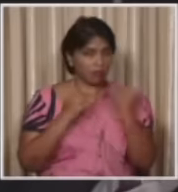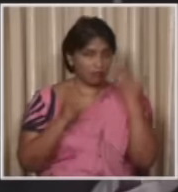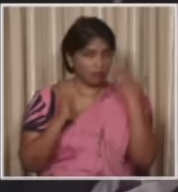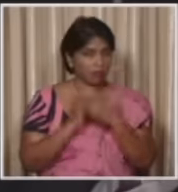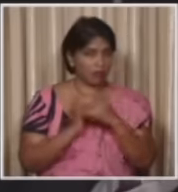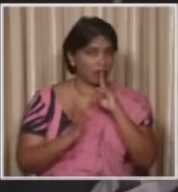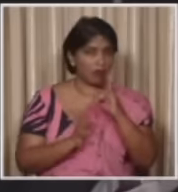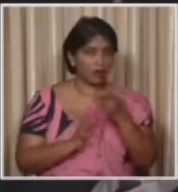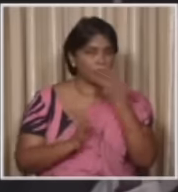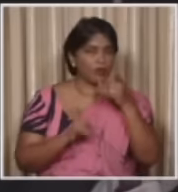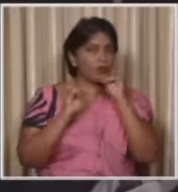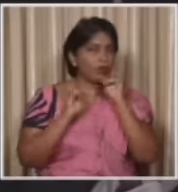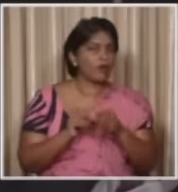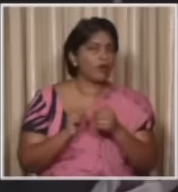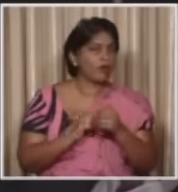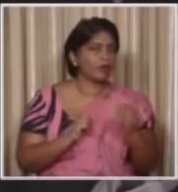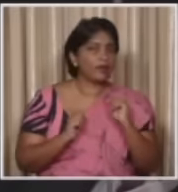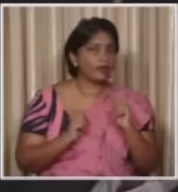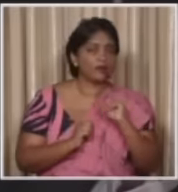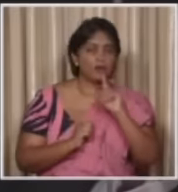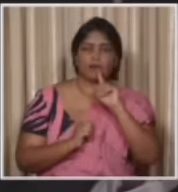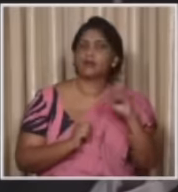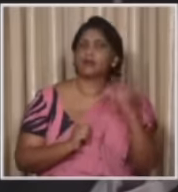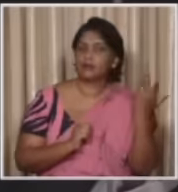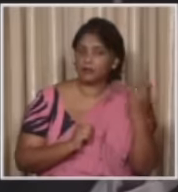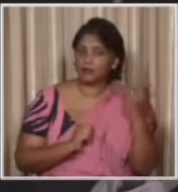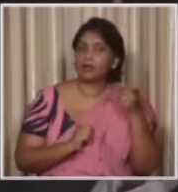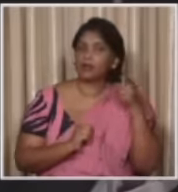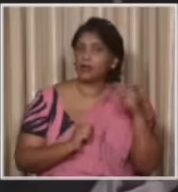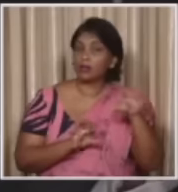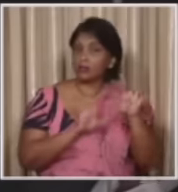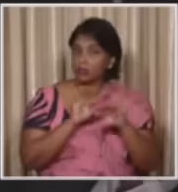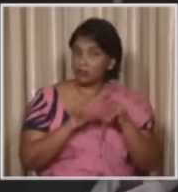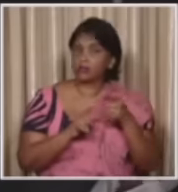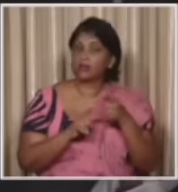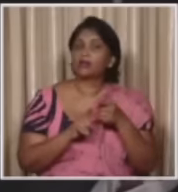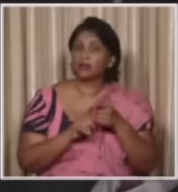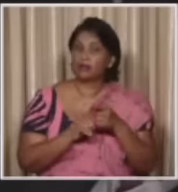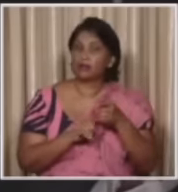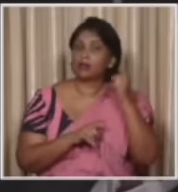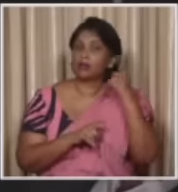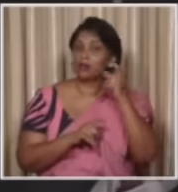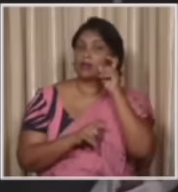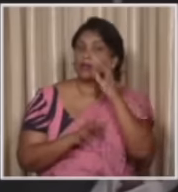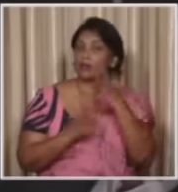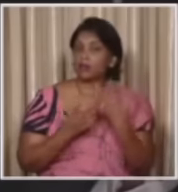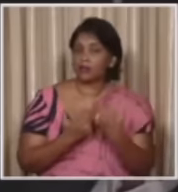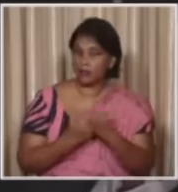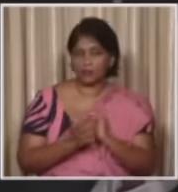පුළුවන්ද ඇයි මෙහෙම කළේ කියලා නෑ එහෙනම් මේවපත් කරද්දි එදා හිටපු සීසී එකට මේව බලන්න තිබුණා